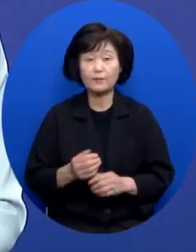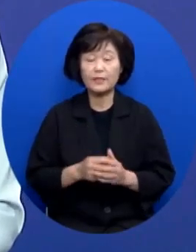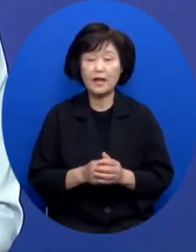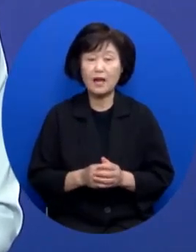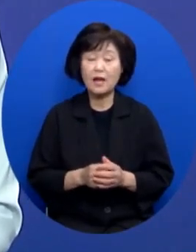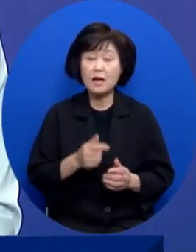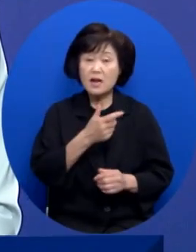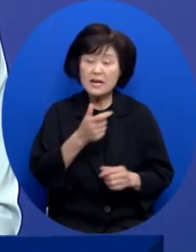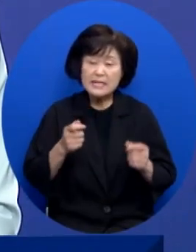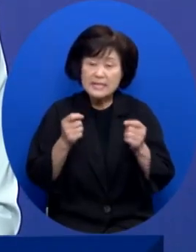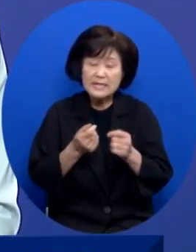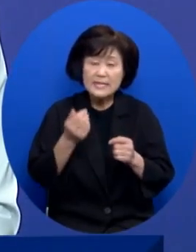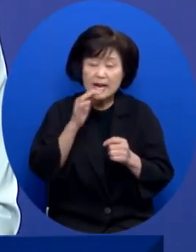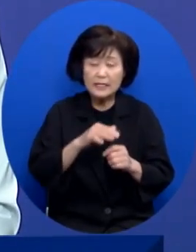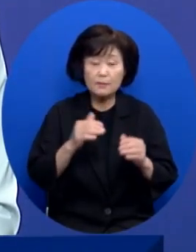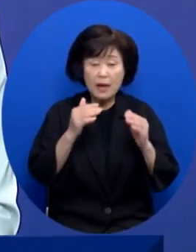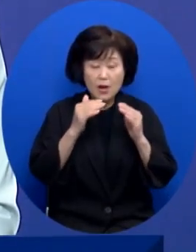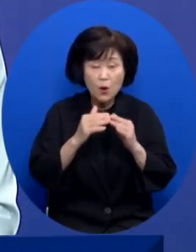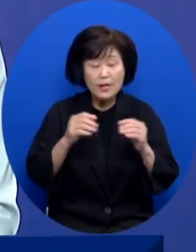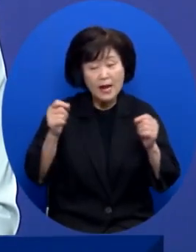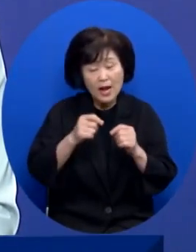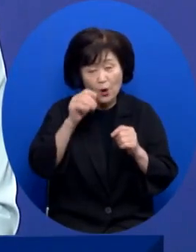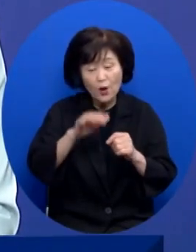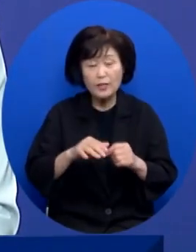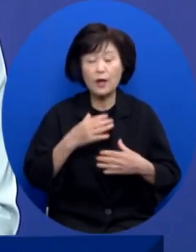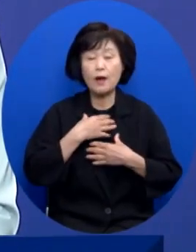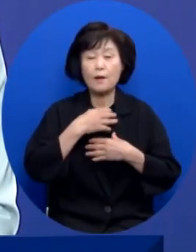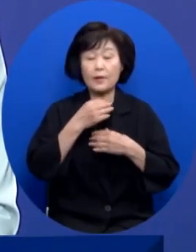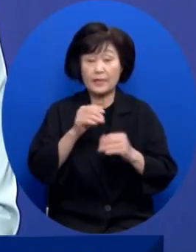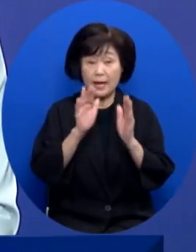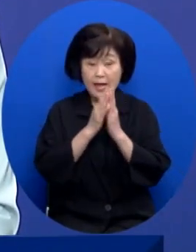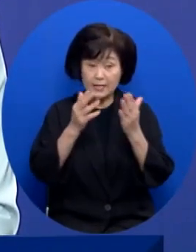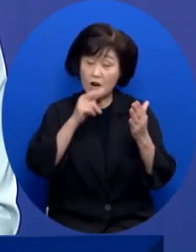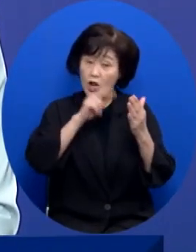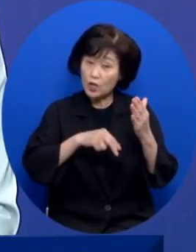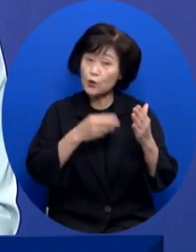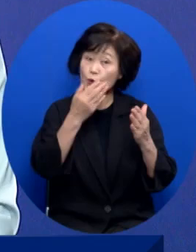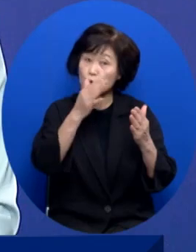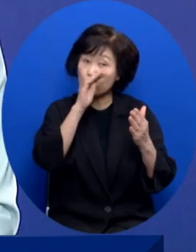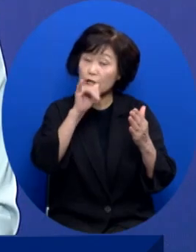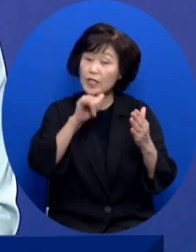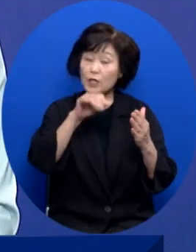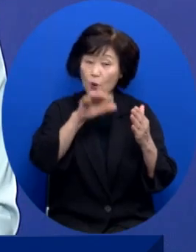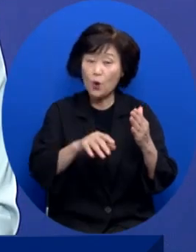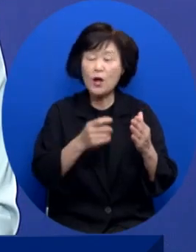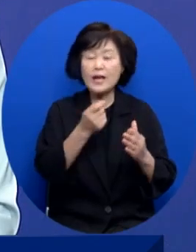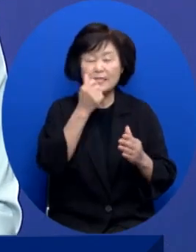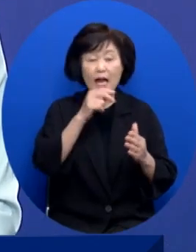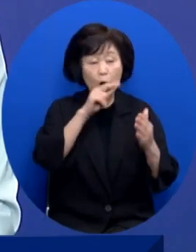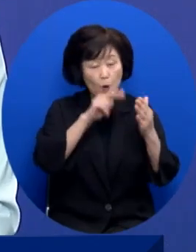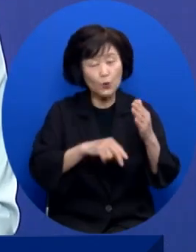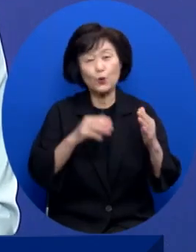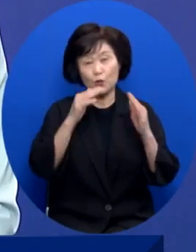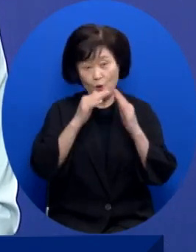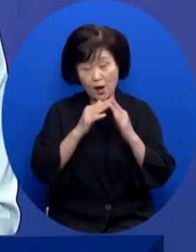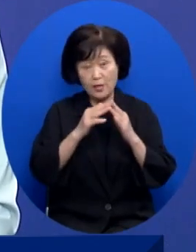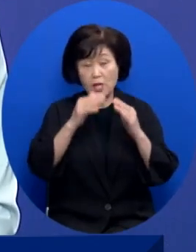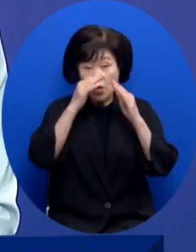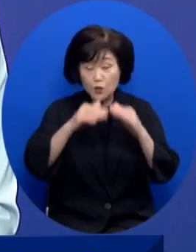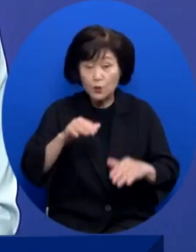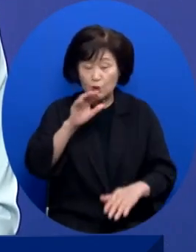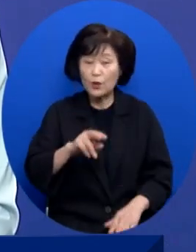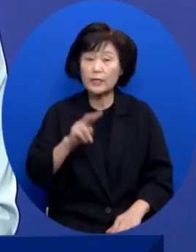규모는 작지만 동네 가까이에 있어 언제든 편하게 책을 읽을 수 있는 공간이 있습니다. 바로 작은 도서관인데요.